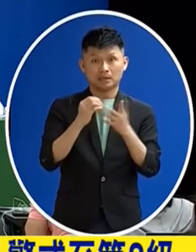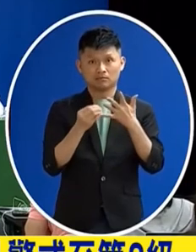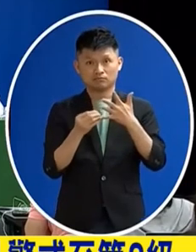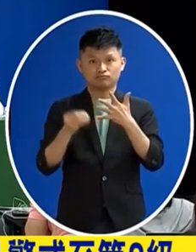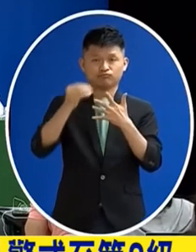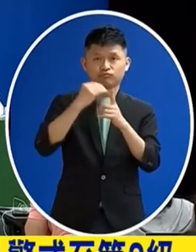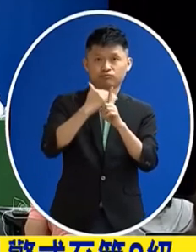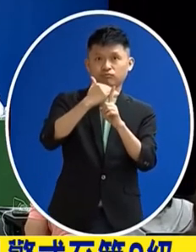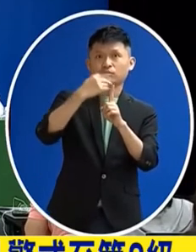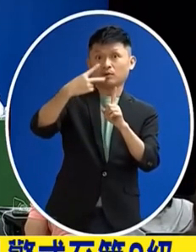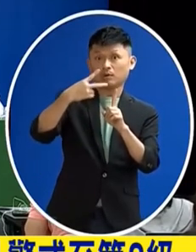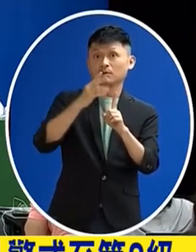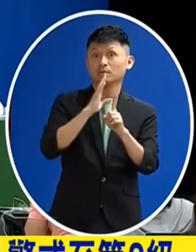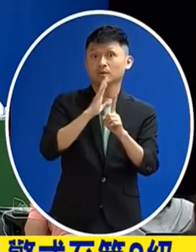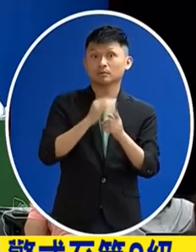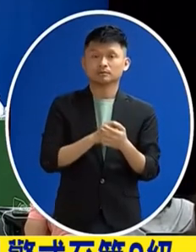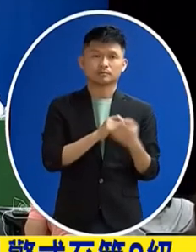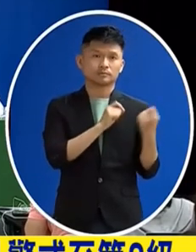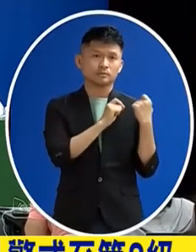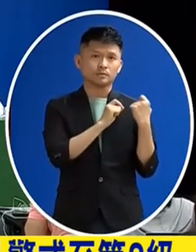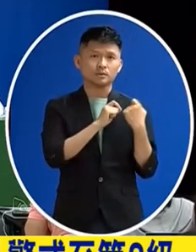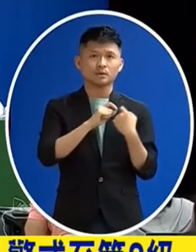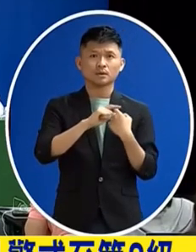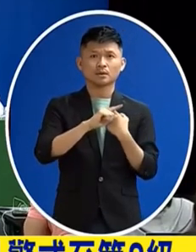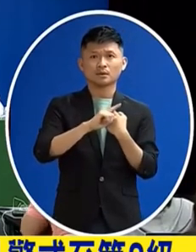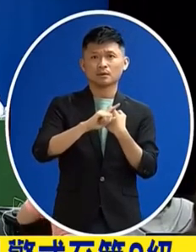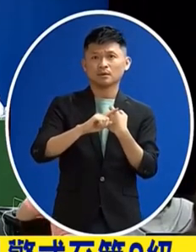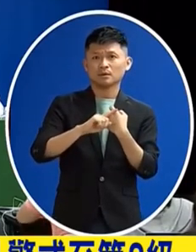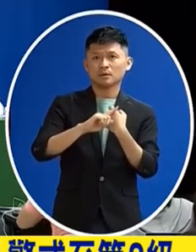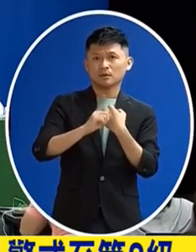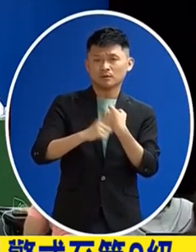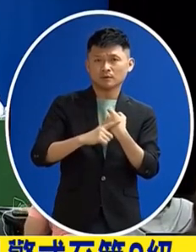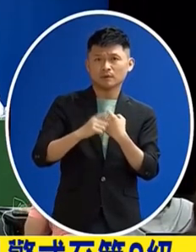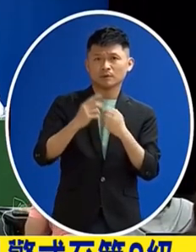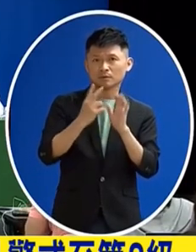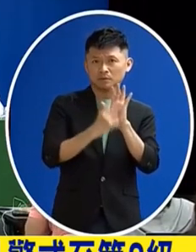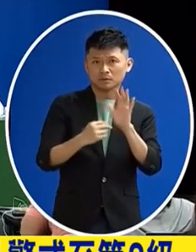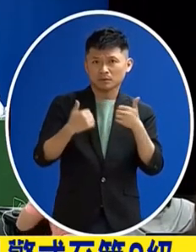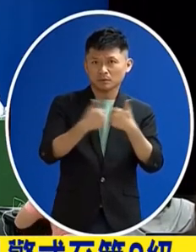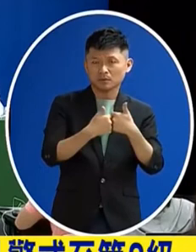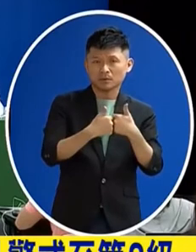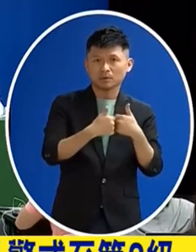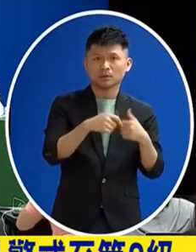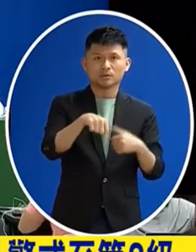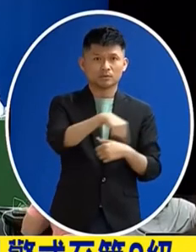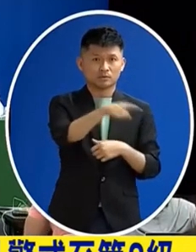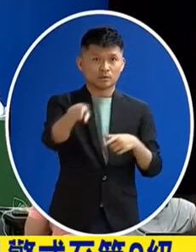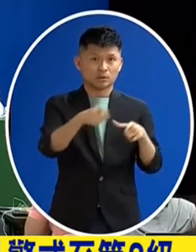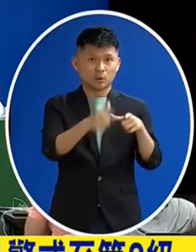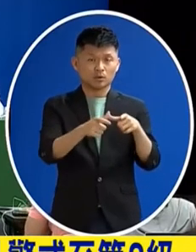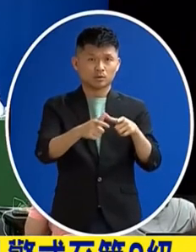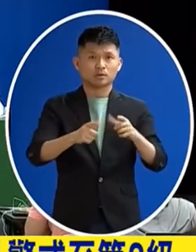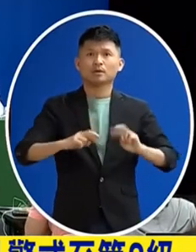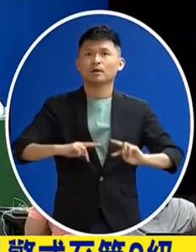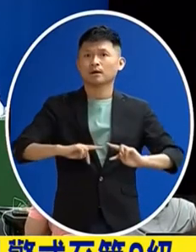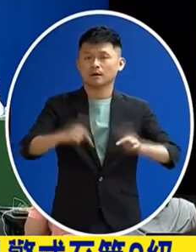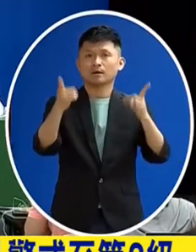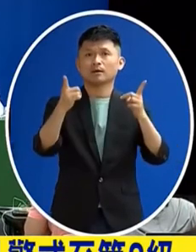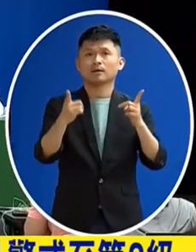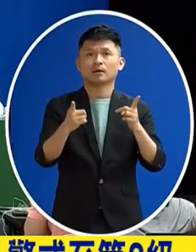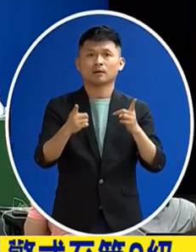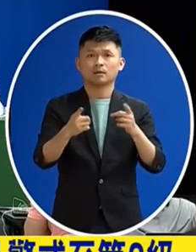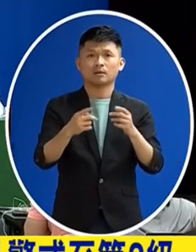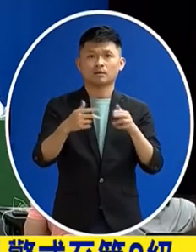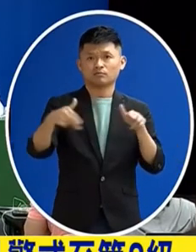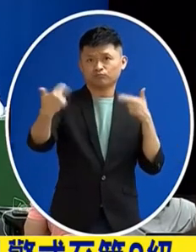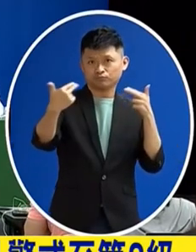那就是因为近期就是法说会的旺季，我们会要求一律这些公司要改采线上法说会，还是